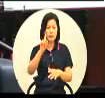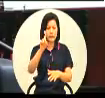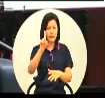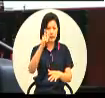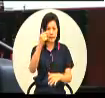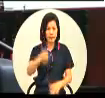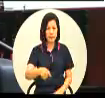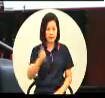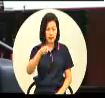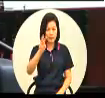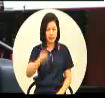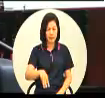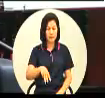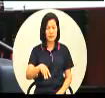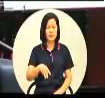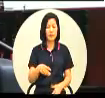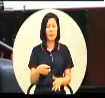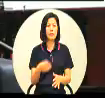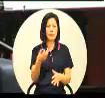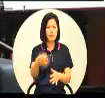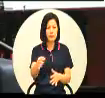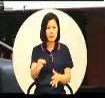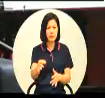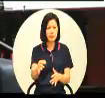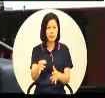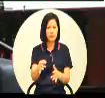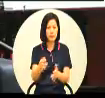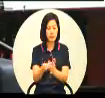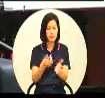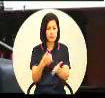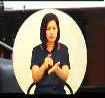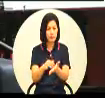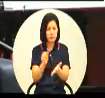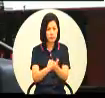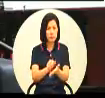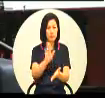经费啊，我们看看到底做了多少事情。